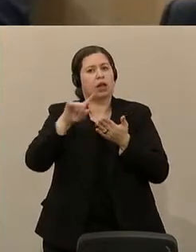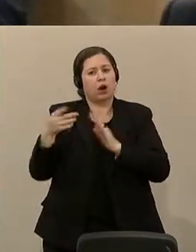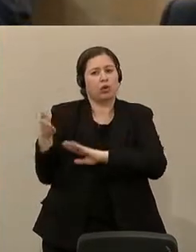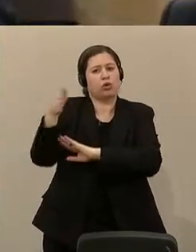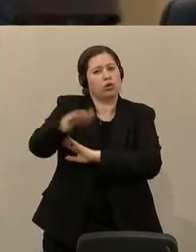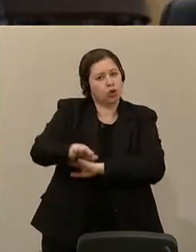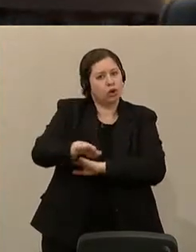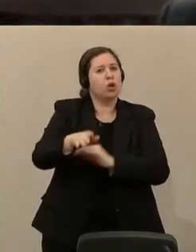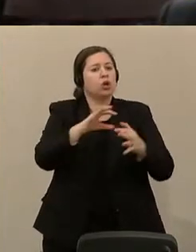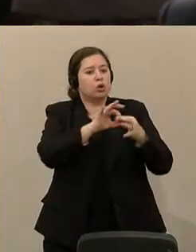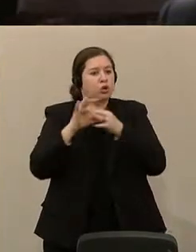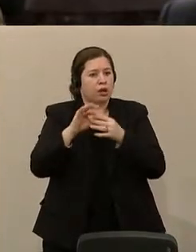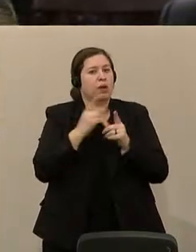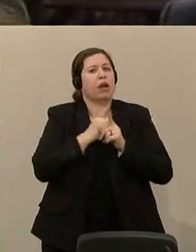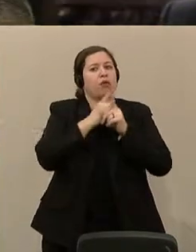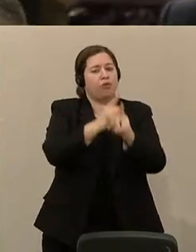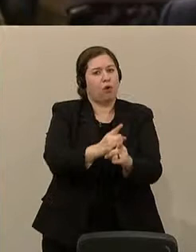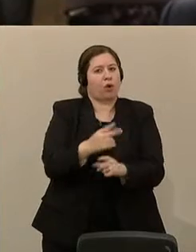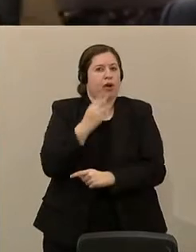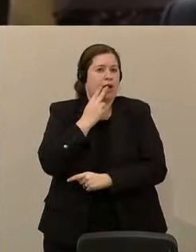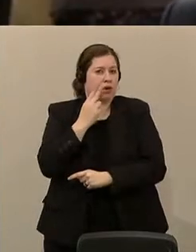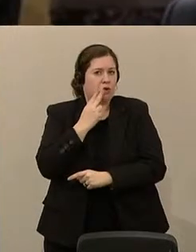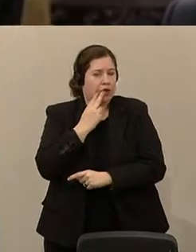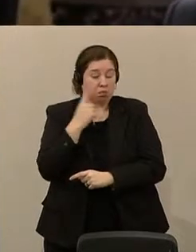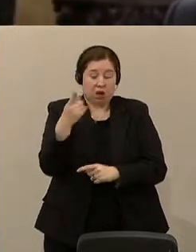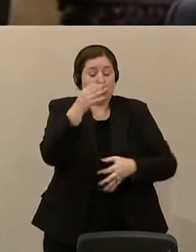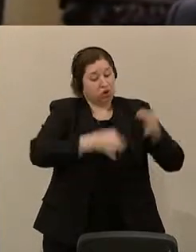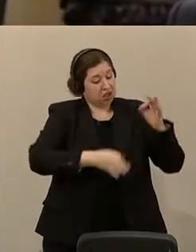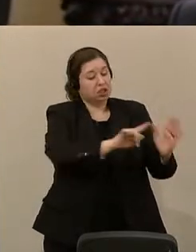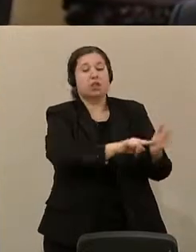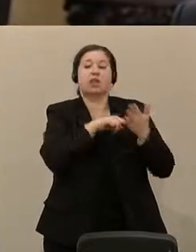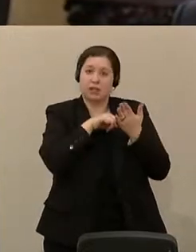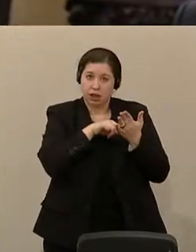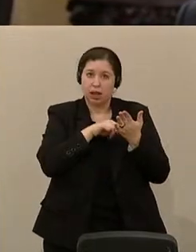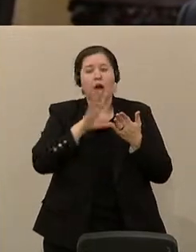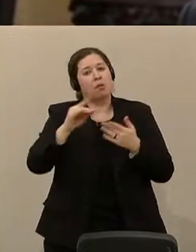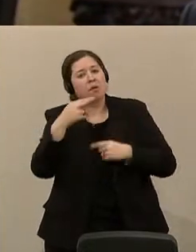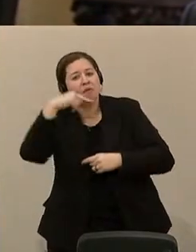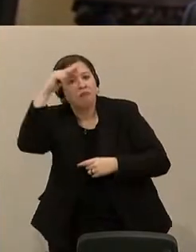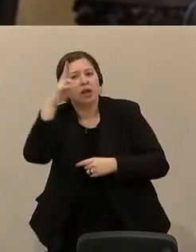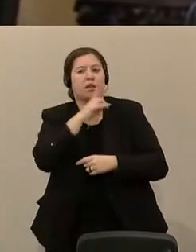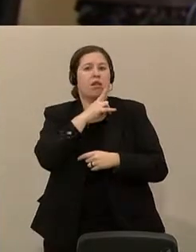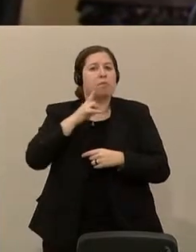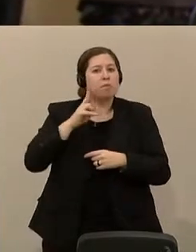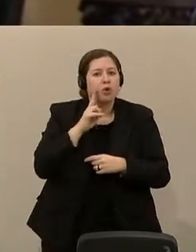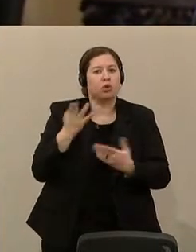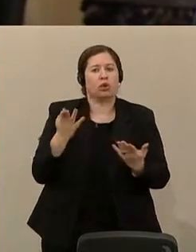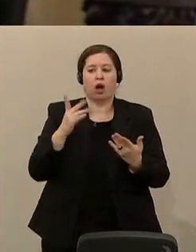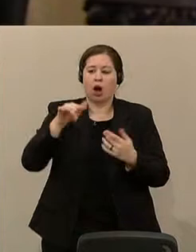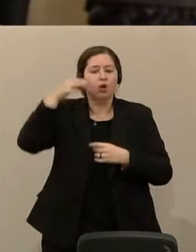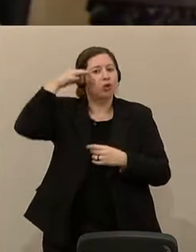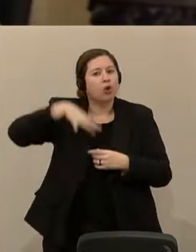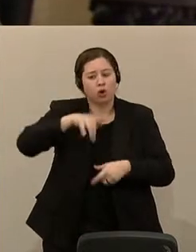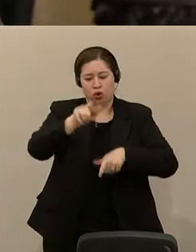der Spätfolgen von Nikotinkonsum. Das ist die Statistik. Es sind aber vor allem, es sind Väter, es sind Mütter, es sind